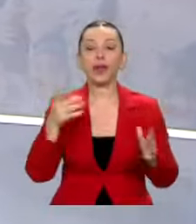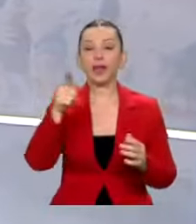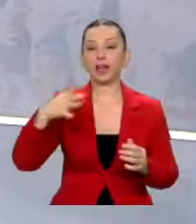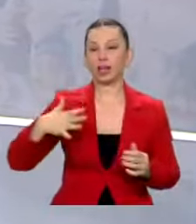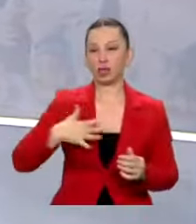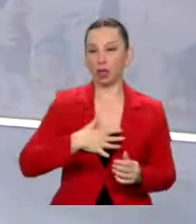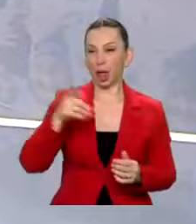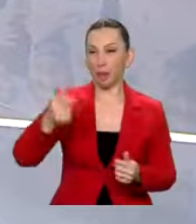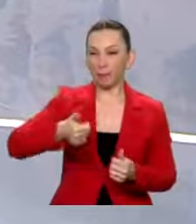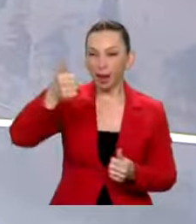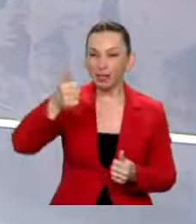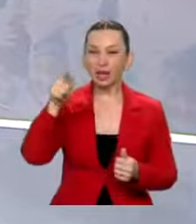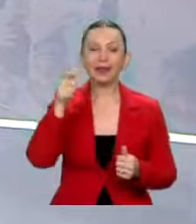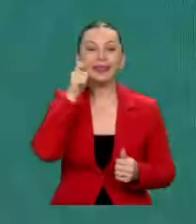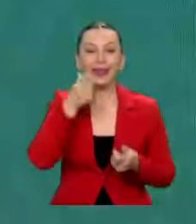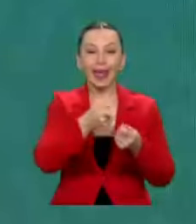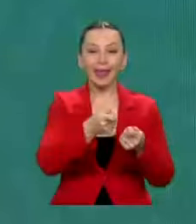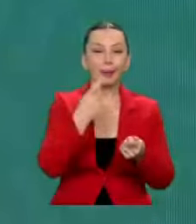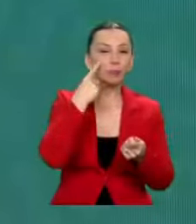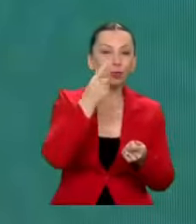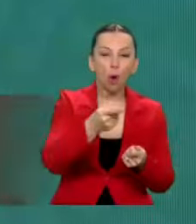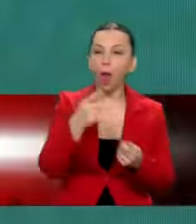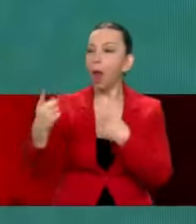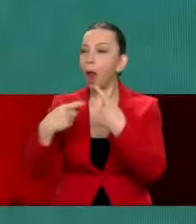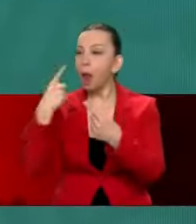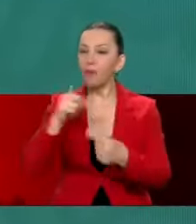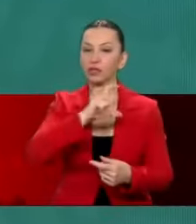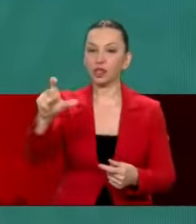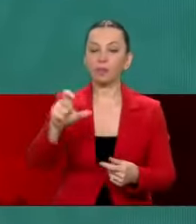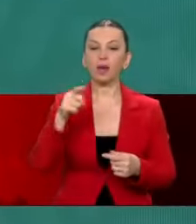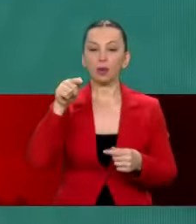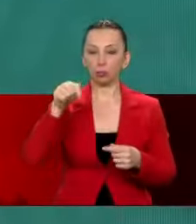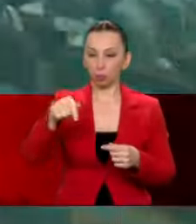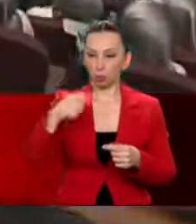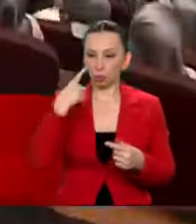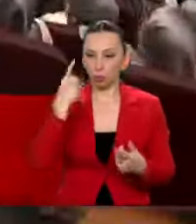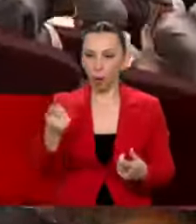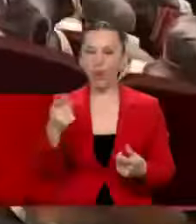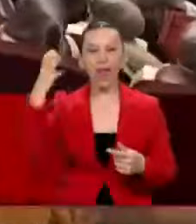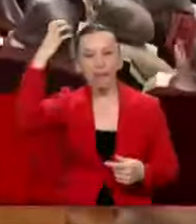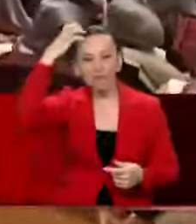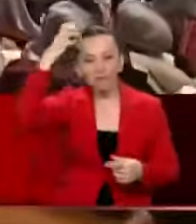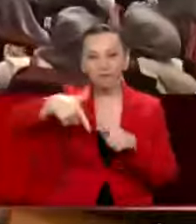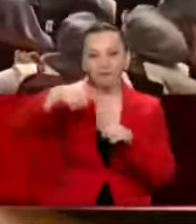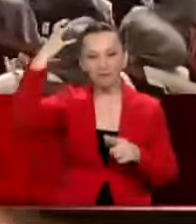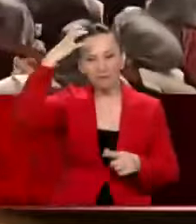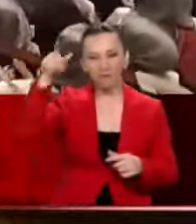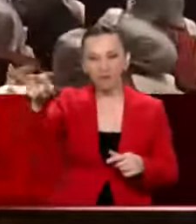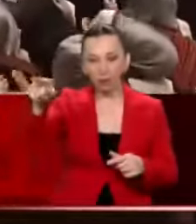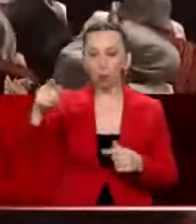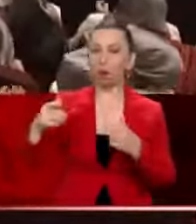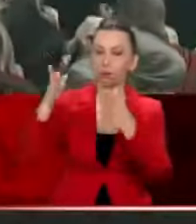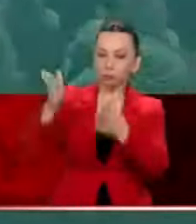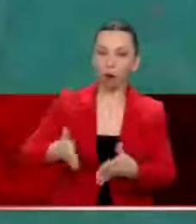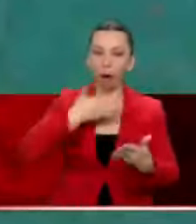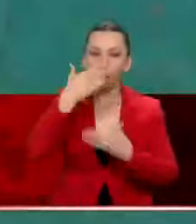eğitimiyle ilgili sözleri de vardı. Çağımızın haşhaşileri FETÖ'cüler, Fethullahçı terör örgütünü anlattığı